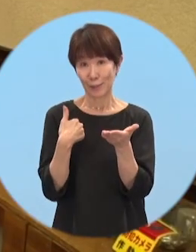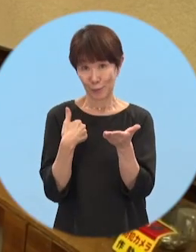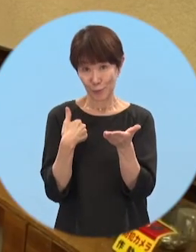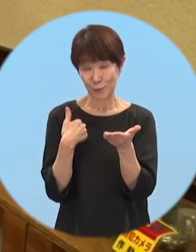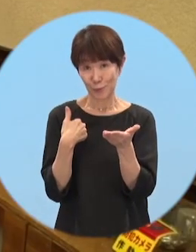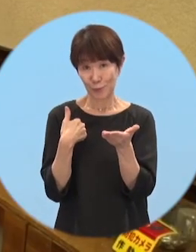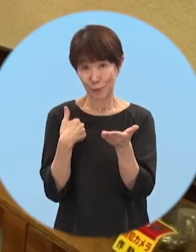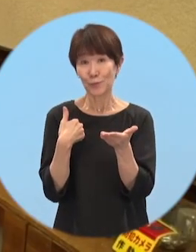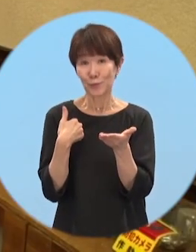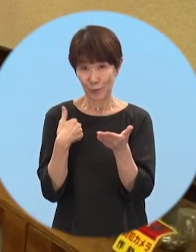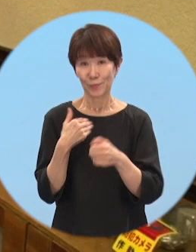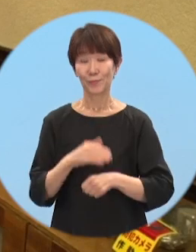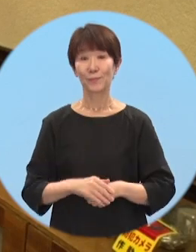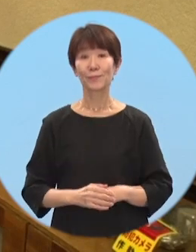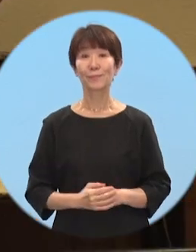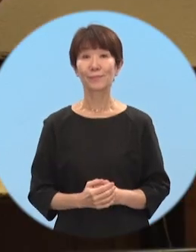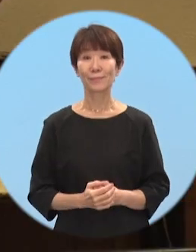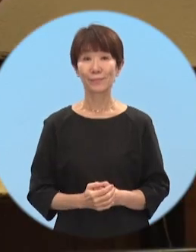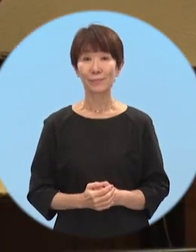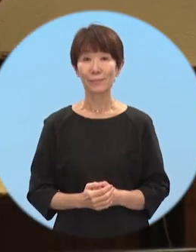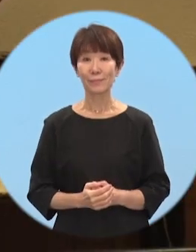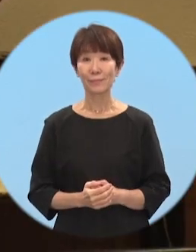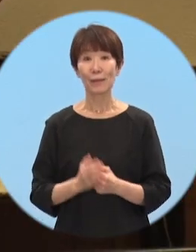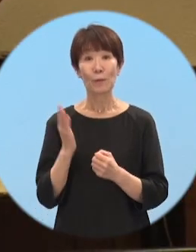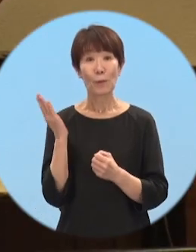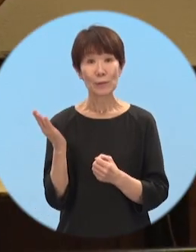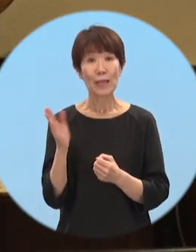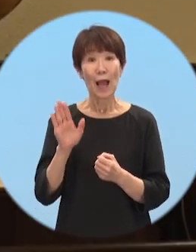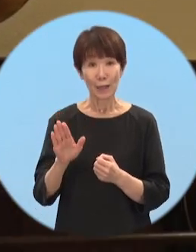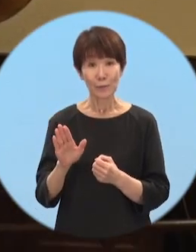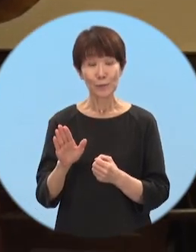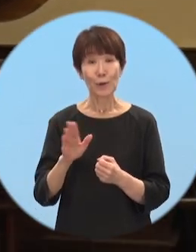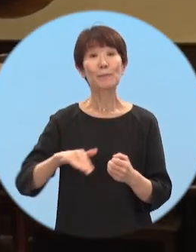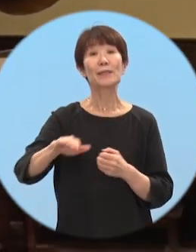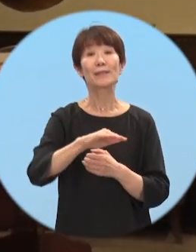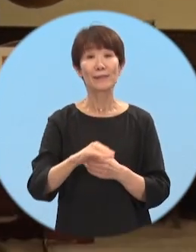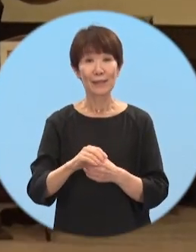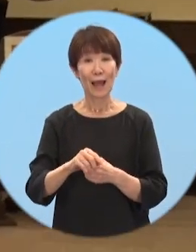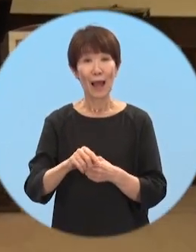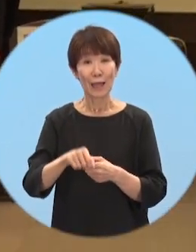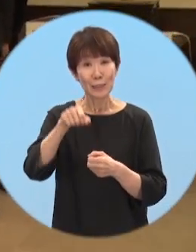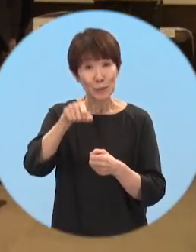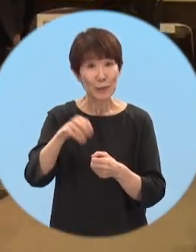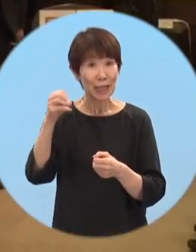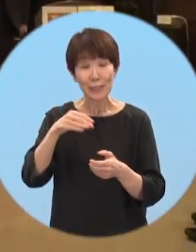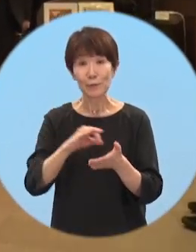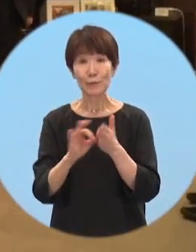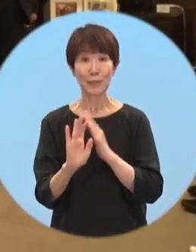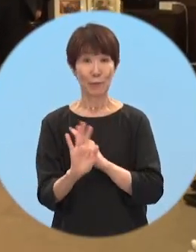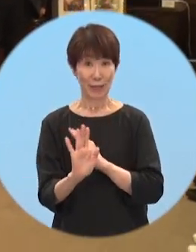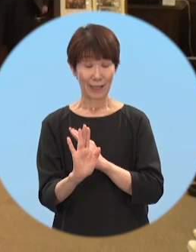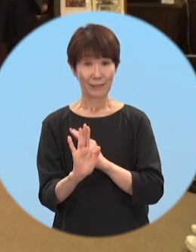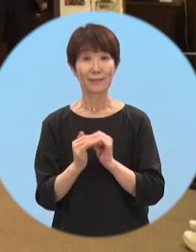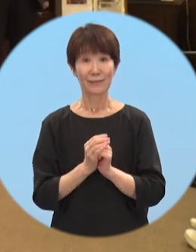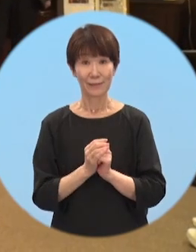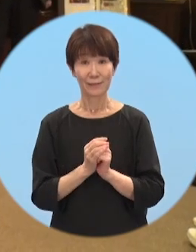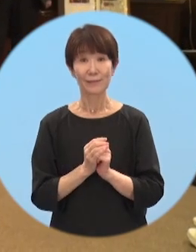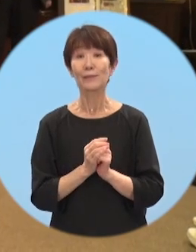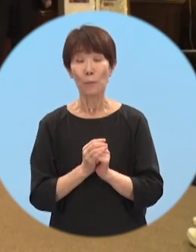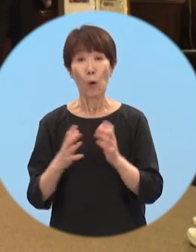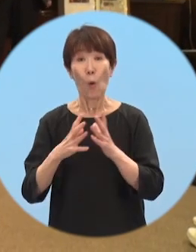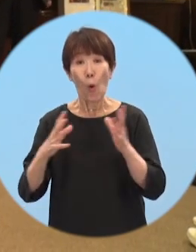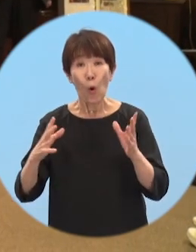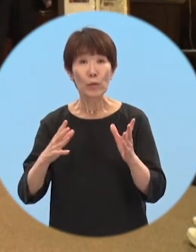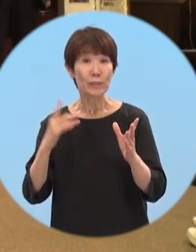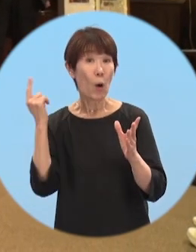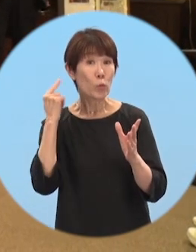ーが設けられています。 ここにあるのが蓄音機ですが、電気を使いません。使いませんが大変音が大き